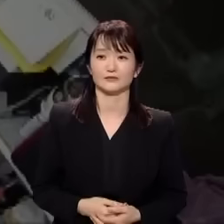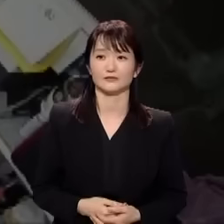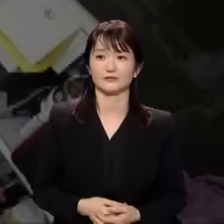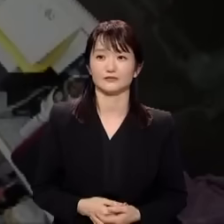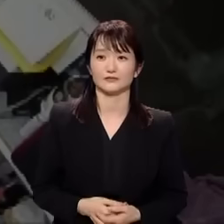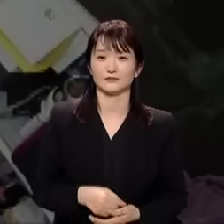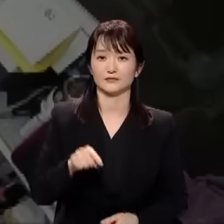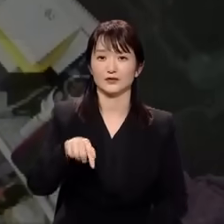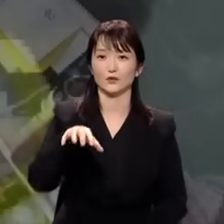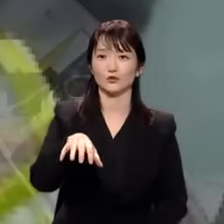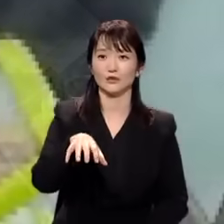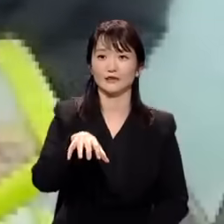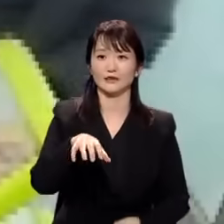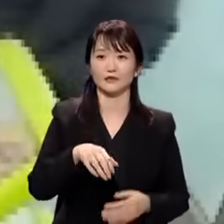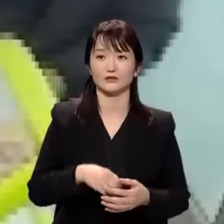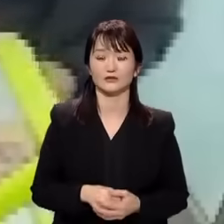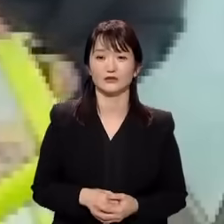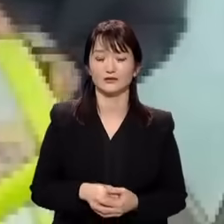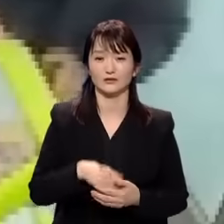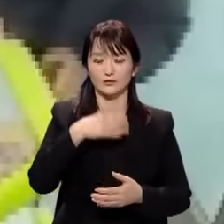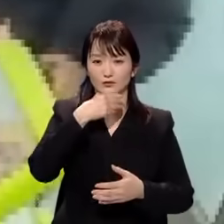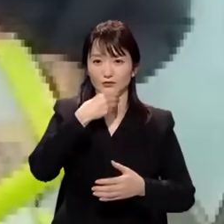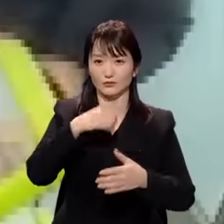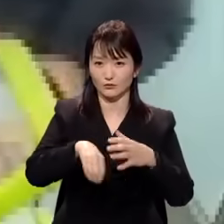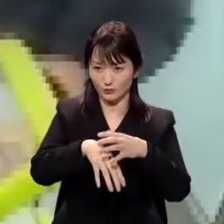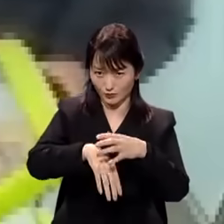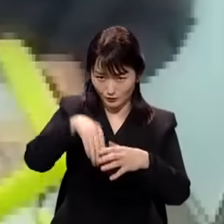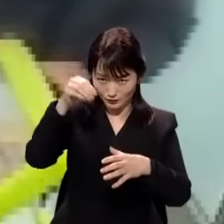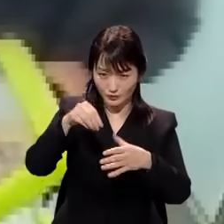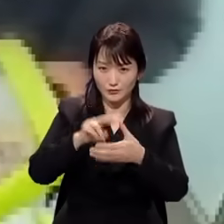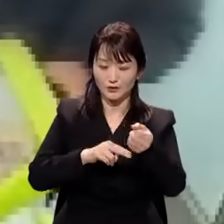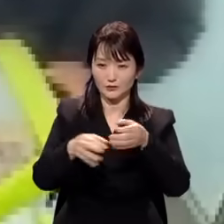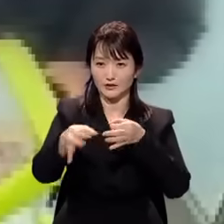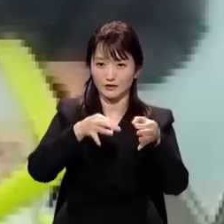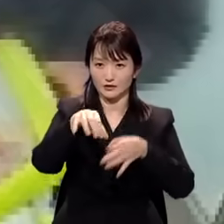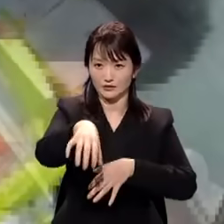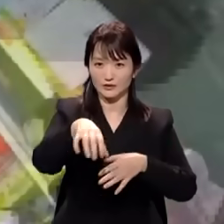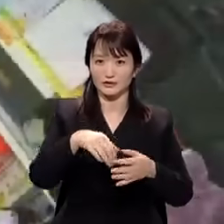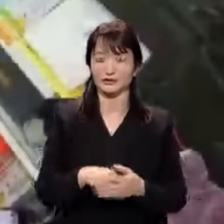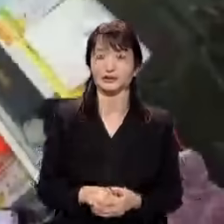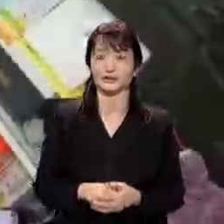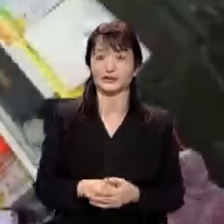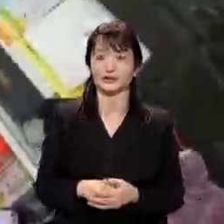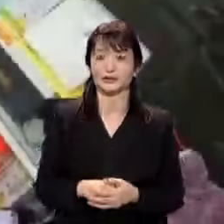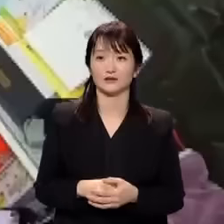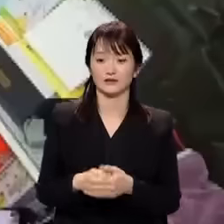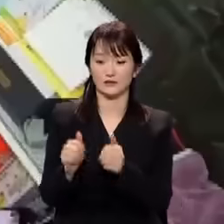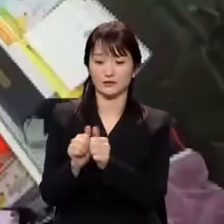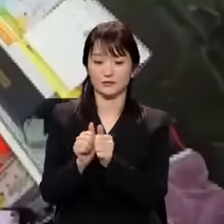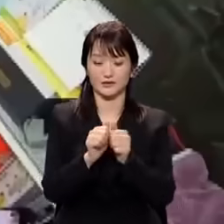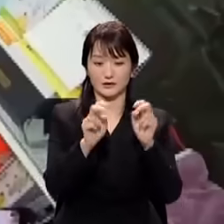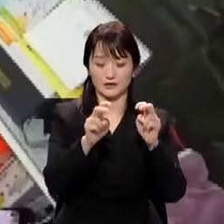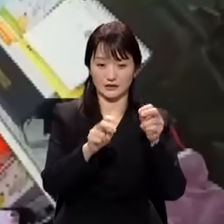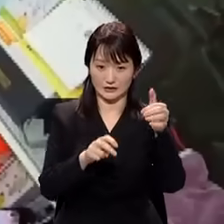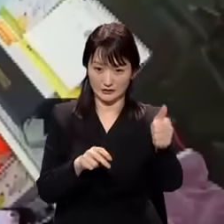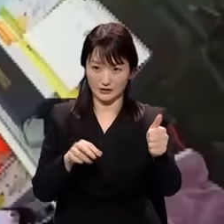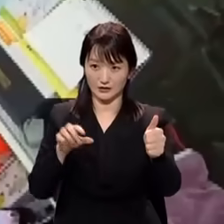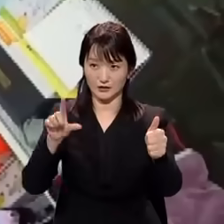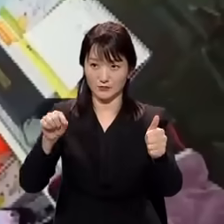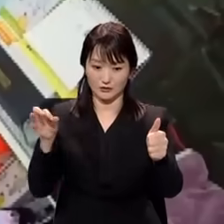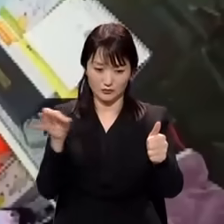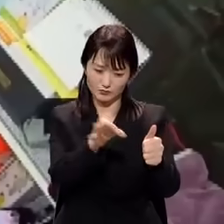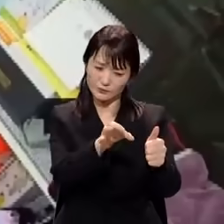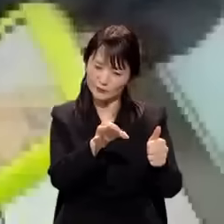자, 이곳은 복권 판매점입니다. 남성이 사장에게 만 원을 지금 건네면서 복권 받아요. 자,